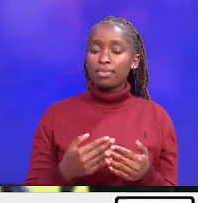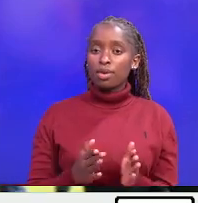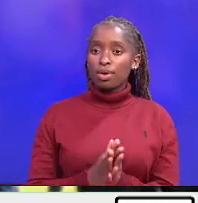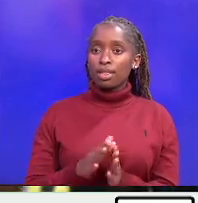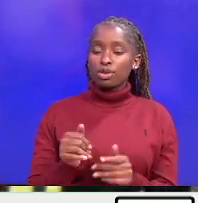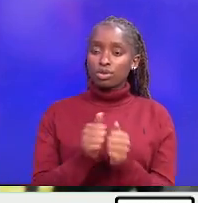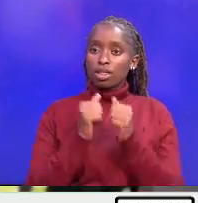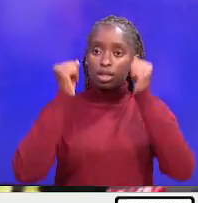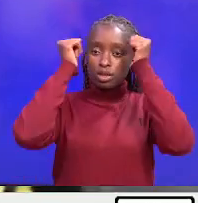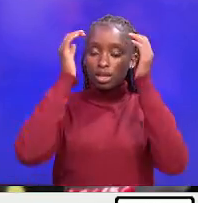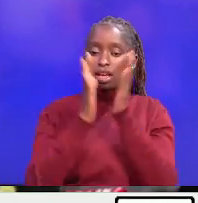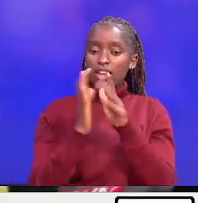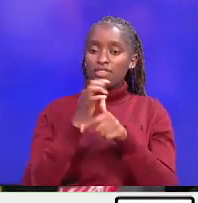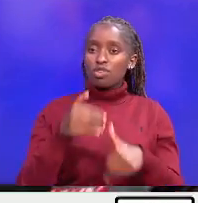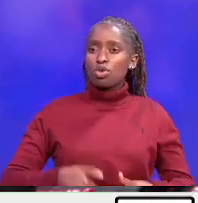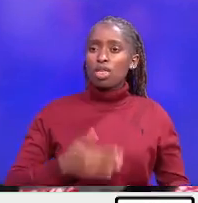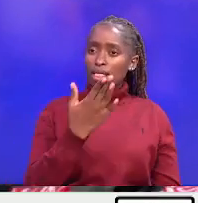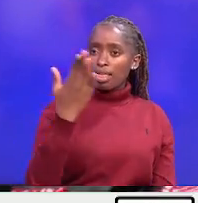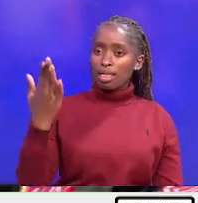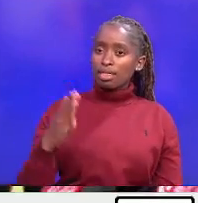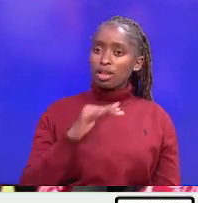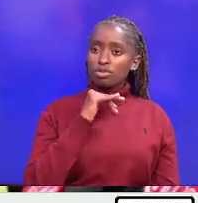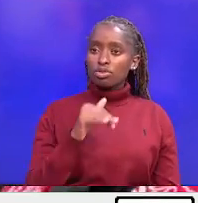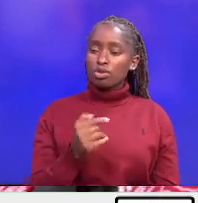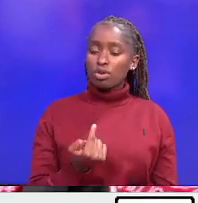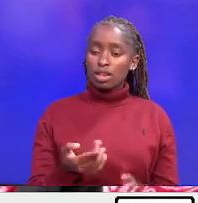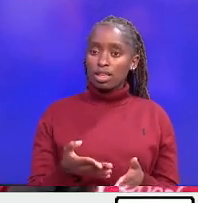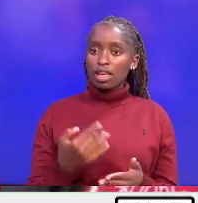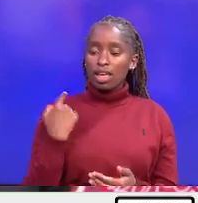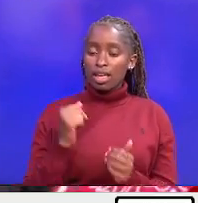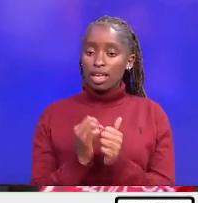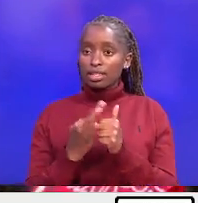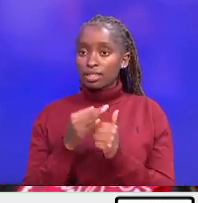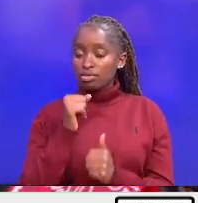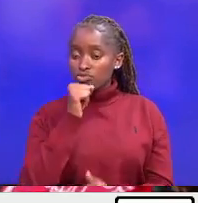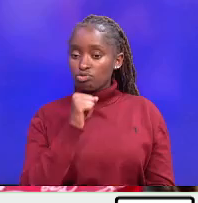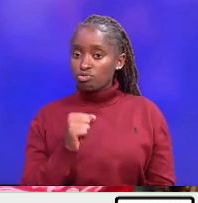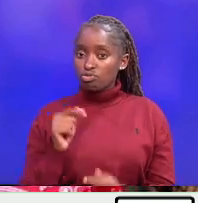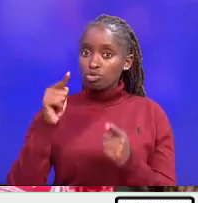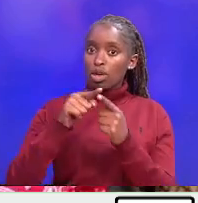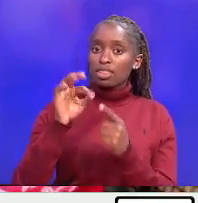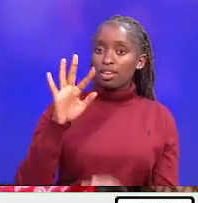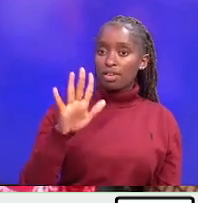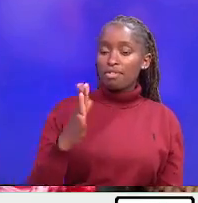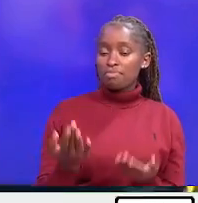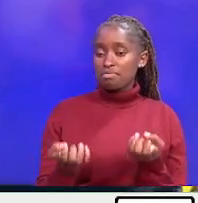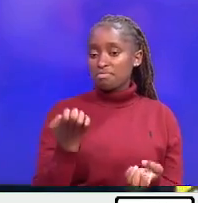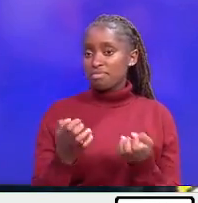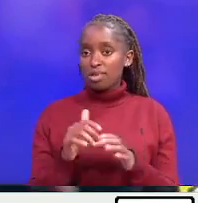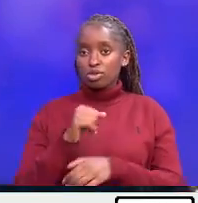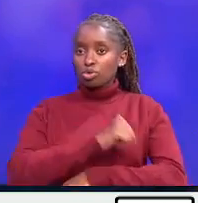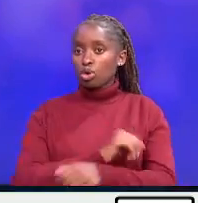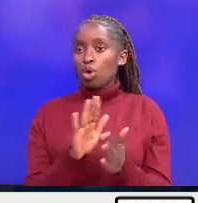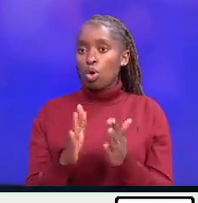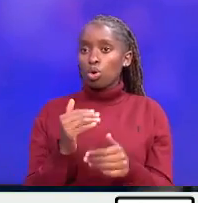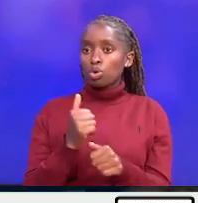students and also the youth out there. Easy as students peke yake, you're 18 to 35, either you're in business, you're in school, or you're also doing your own hustles. Hata